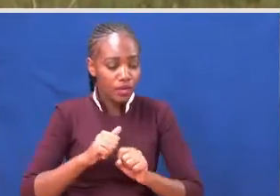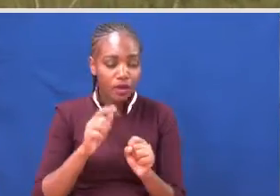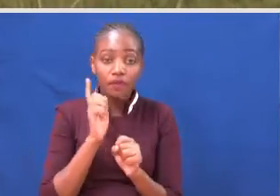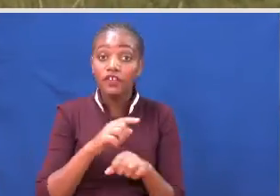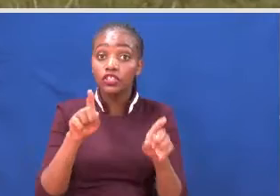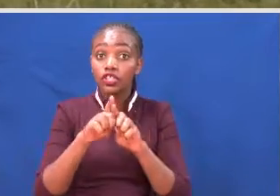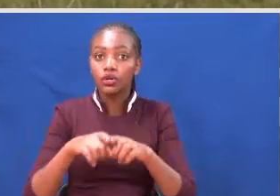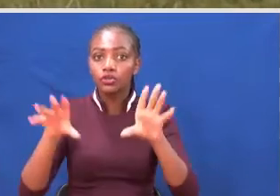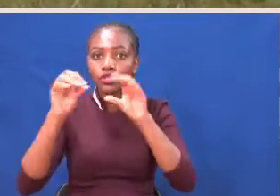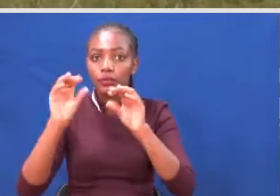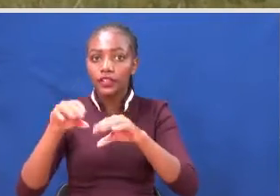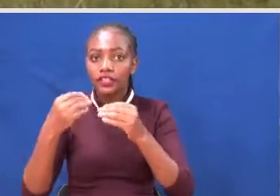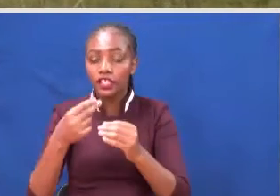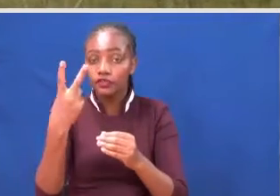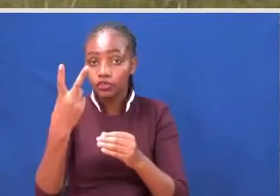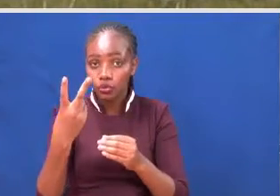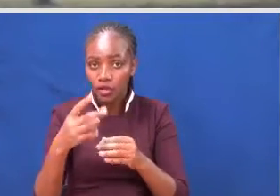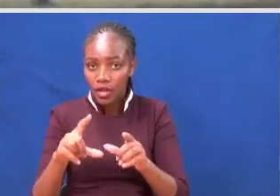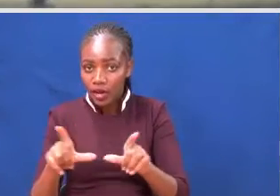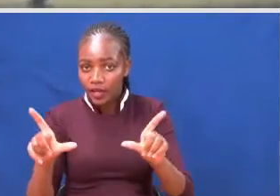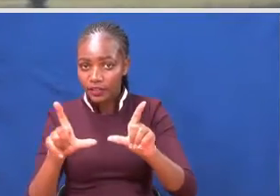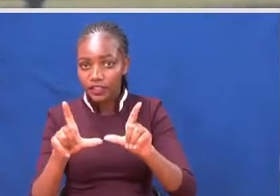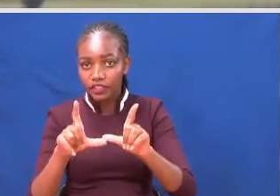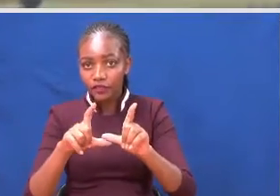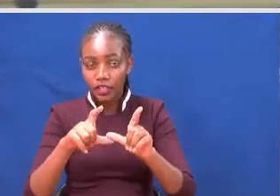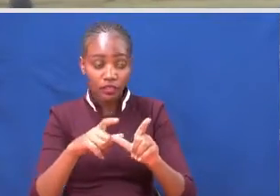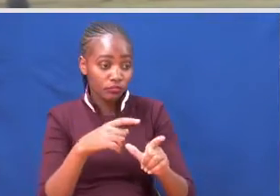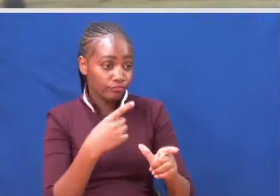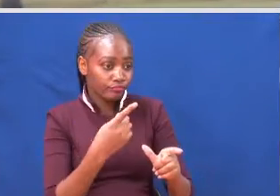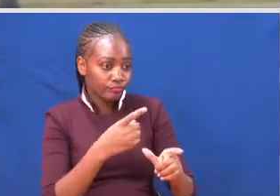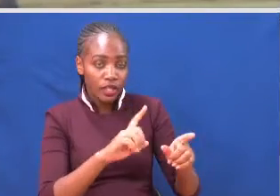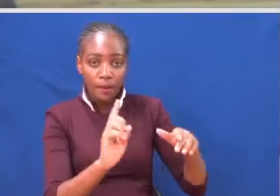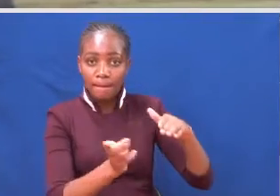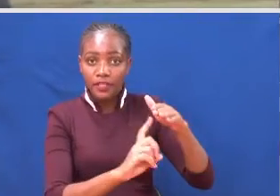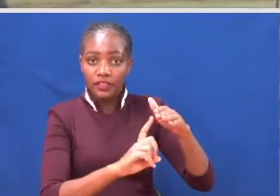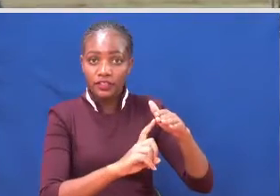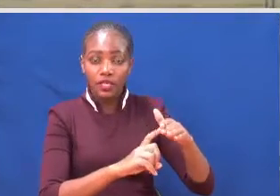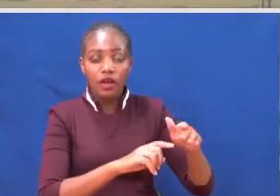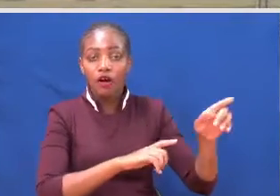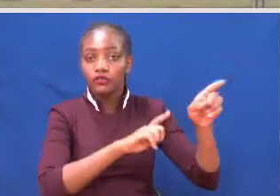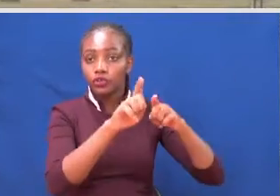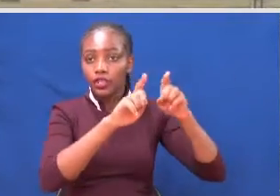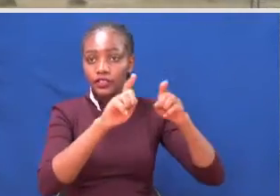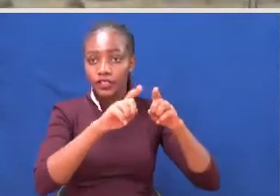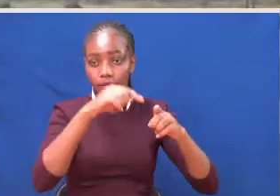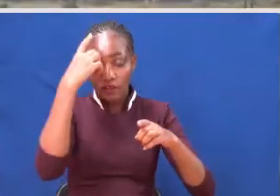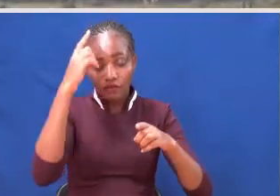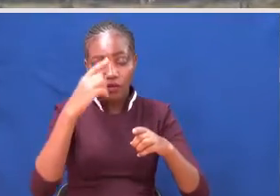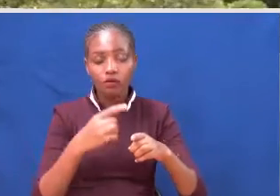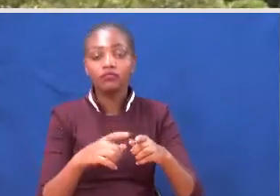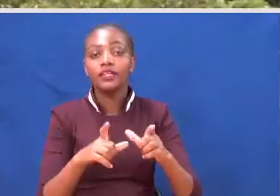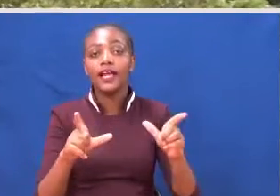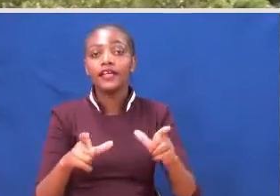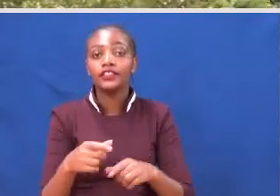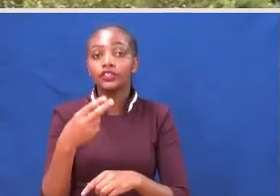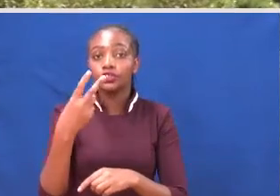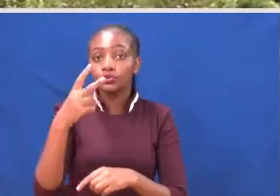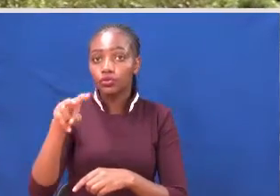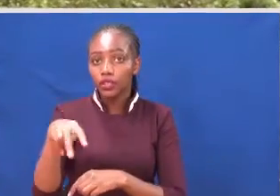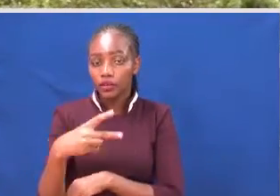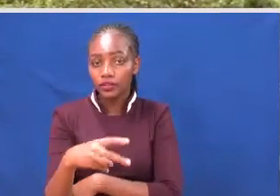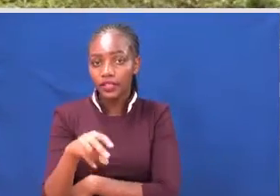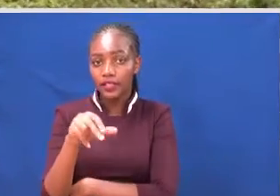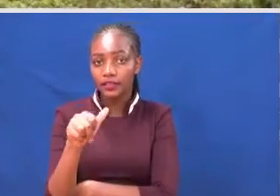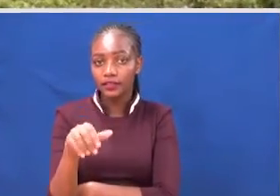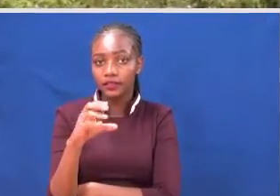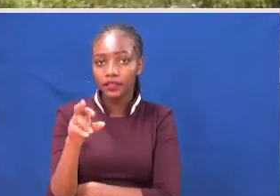president issued two title deeds to the Ministry of Tourism and Wildlife for the 2,000-acre parcel of land earmarked for the